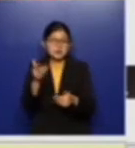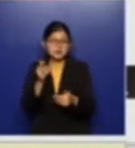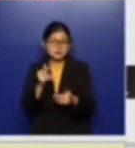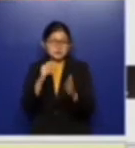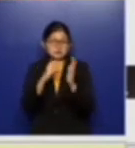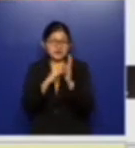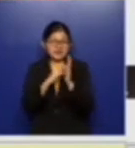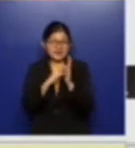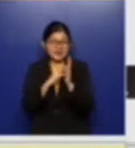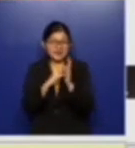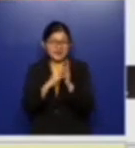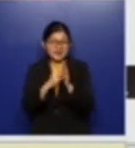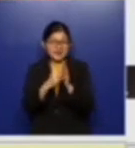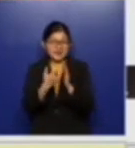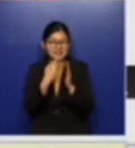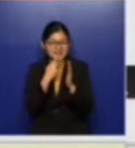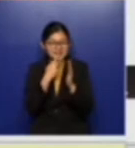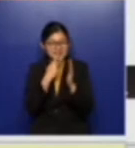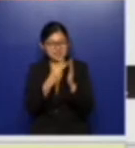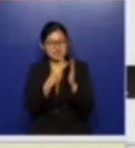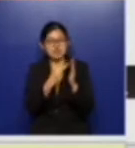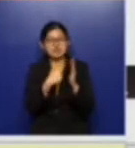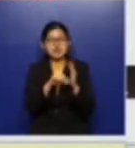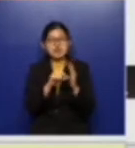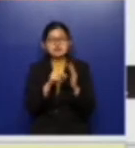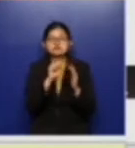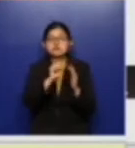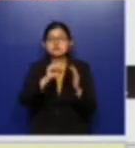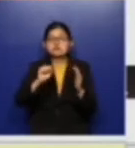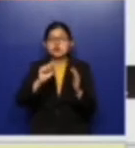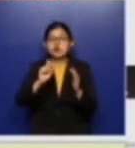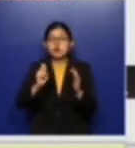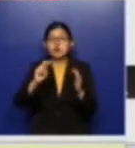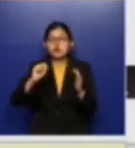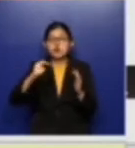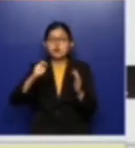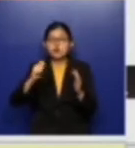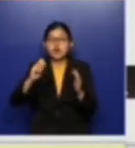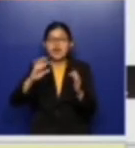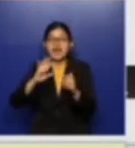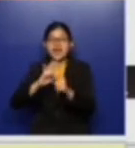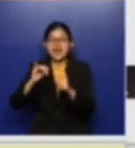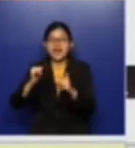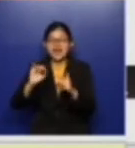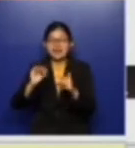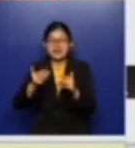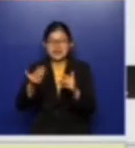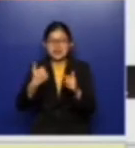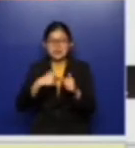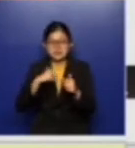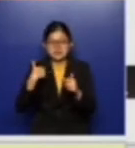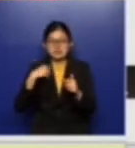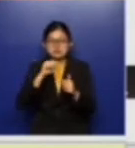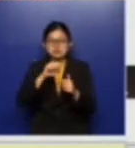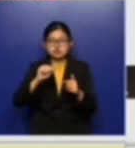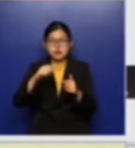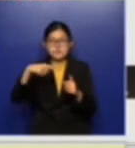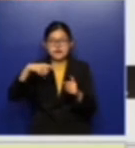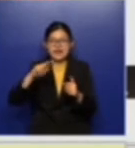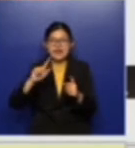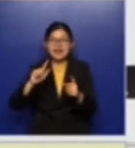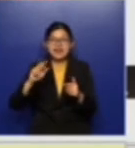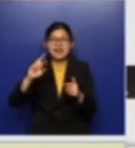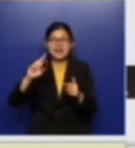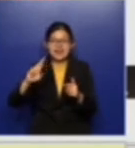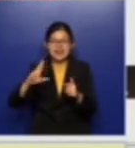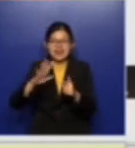างนอกจากท่านส.ส. องอาจแล้วก็ยังมีส.ส.พลดอนส.ส.